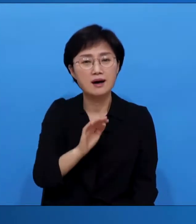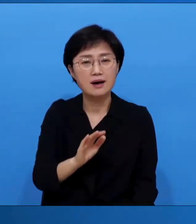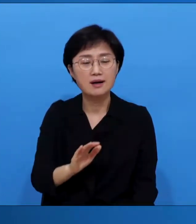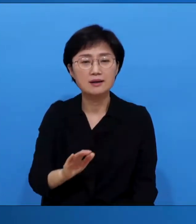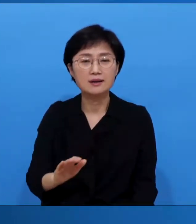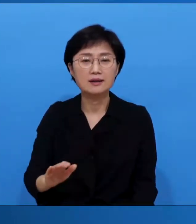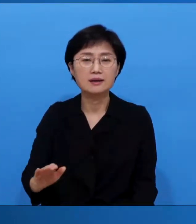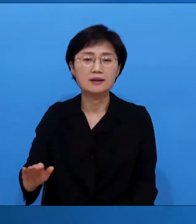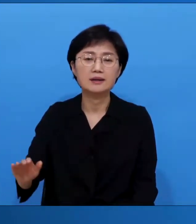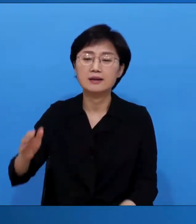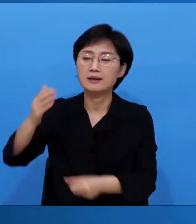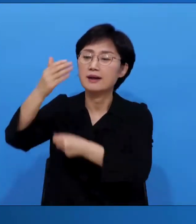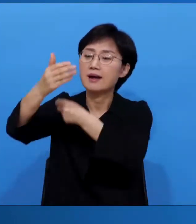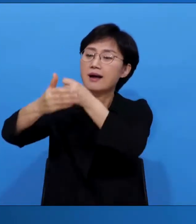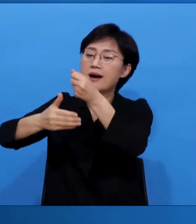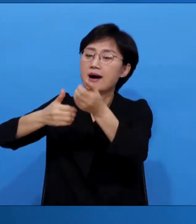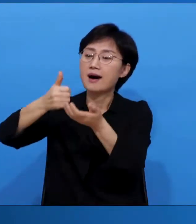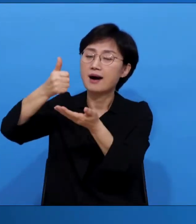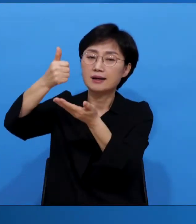못하리.